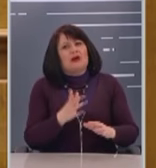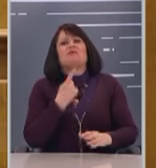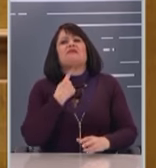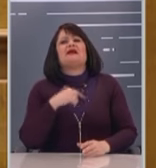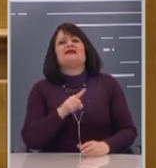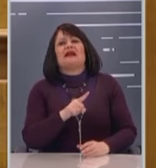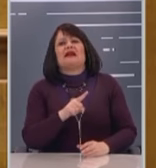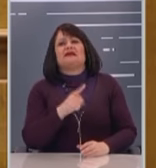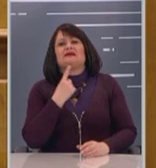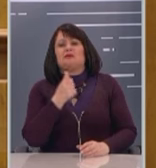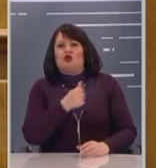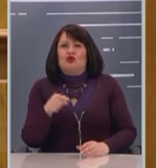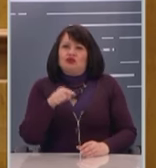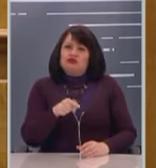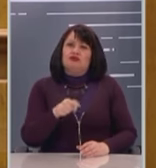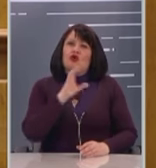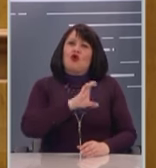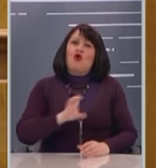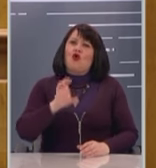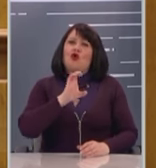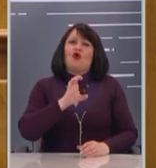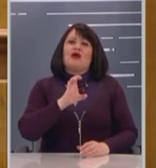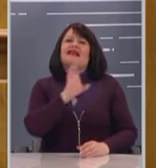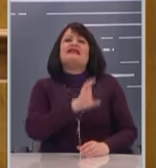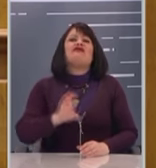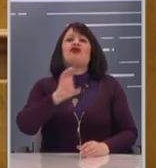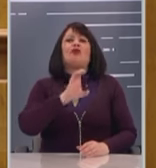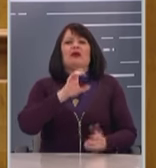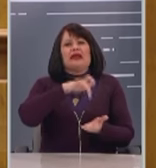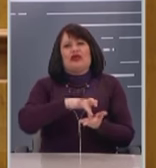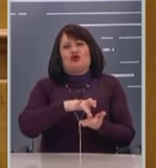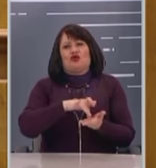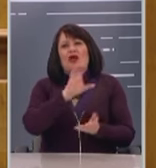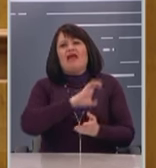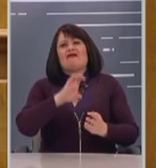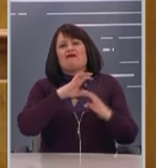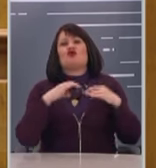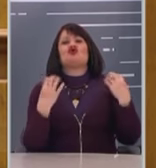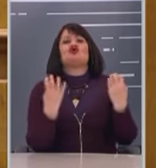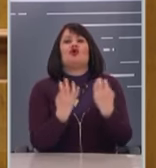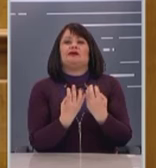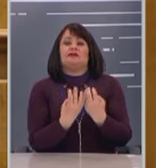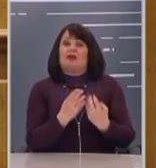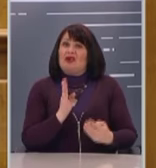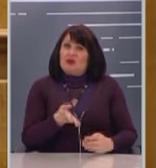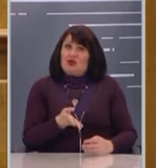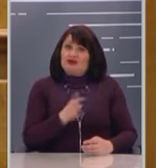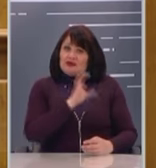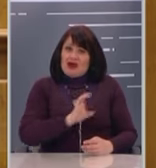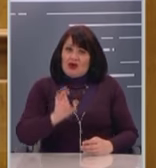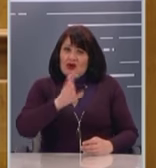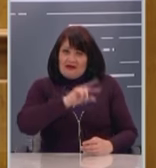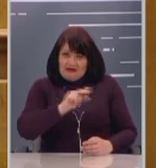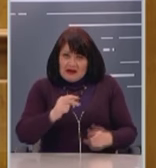να μην πω σε εσάς μόνο, στις χώρες του πυρήνα της Ευρώπης, της Ευρωζώνης, θα μπορούσε ποτέ να συμβεί κάτι